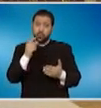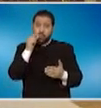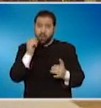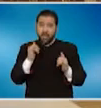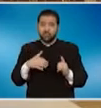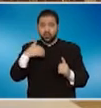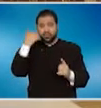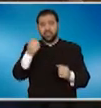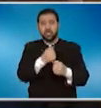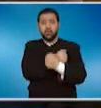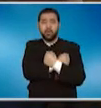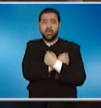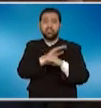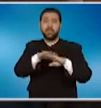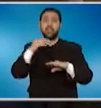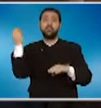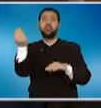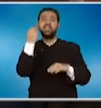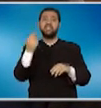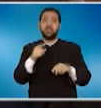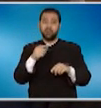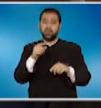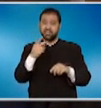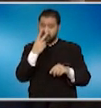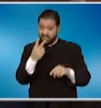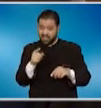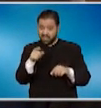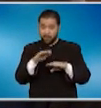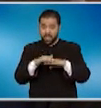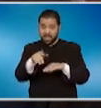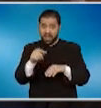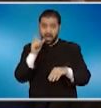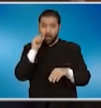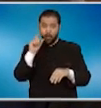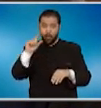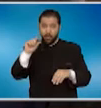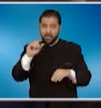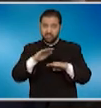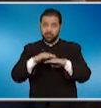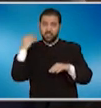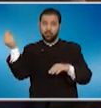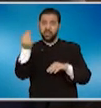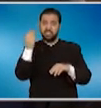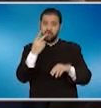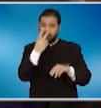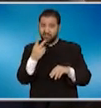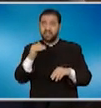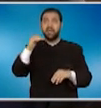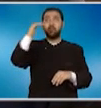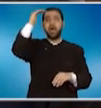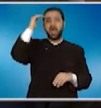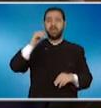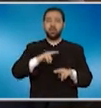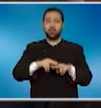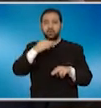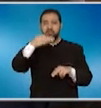caracterul dominant al lui Dumnezeu față de care aparținem. Deoarece fiind creați, suntem, așa cum spun